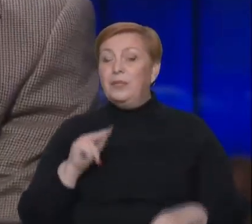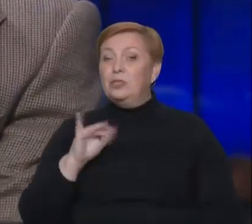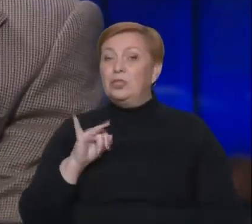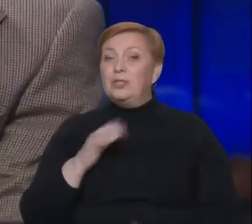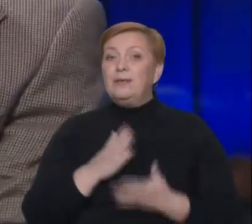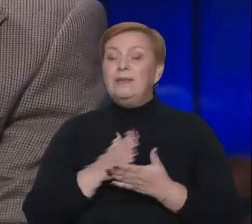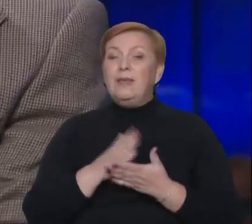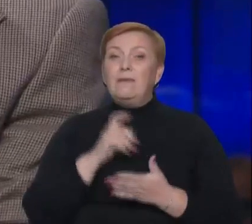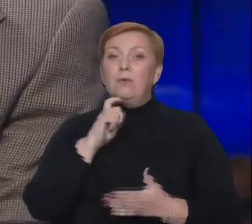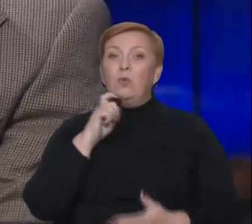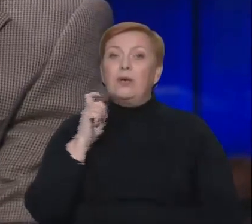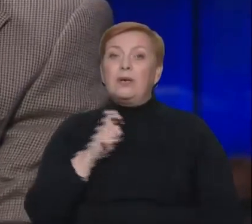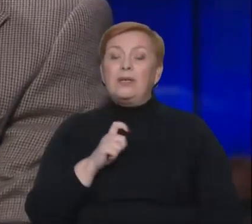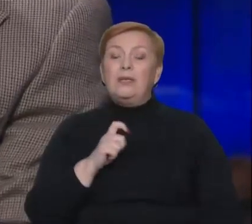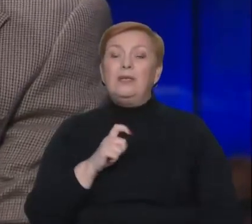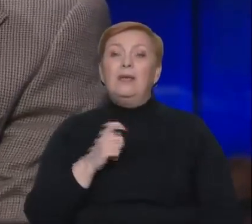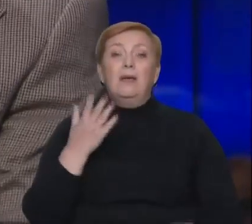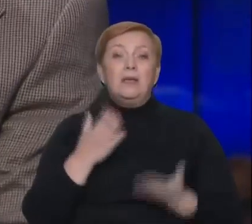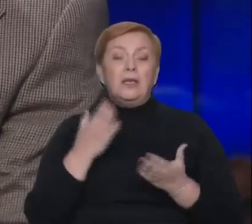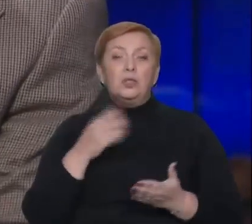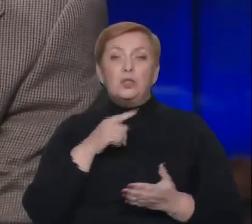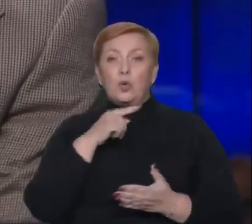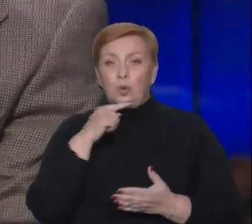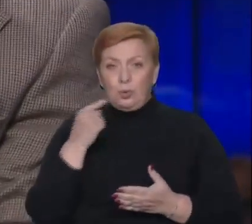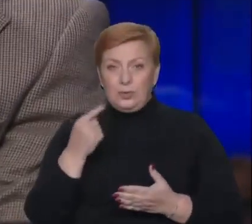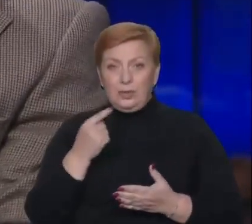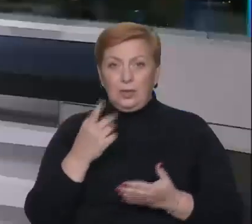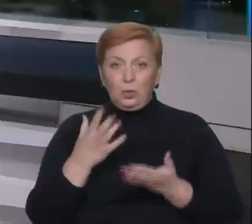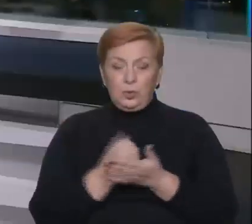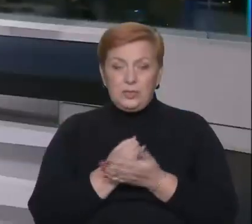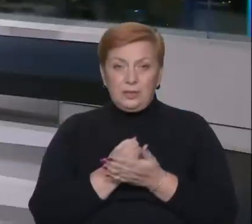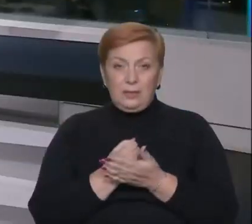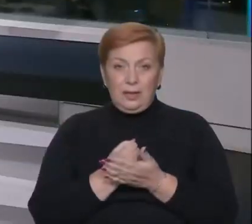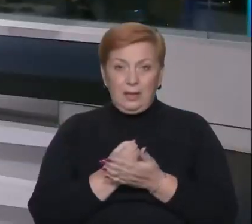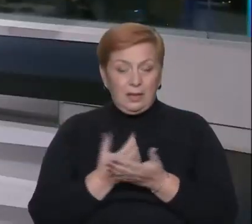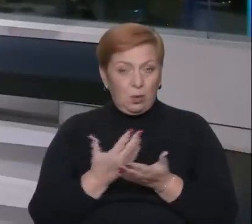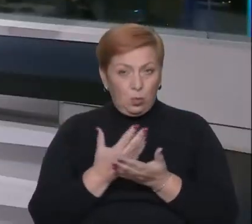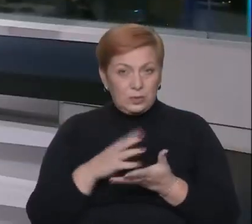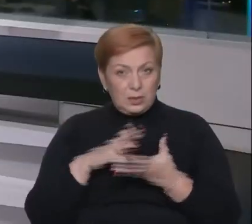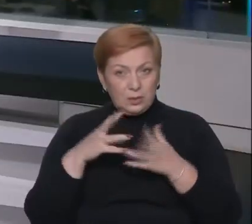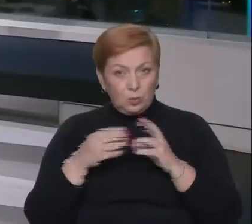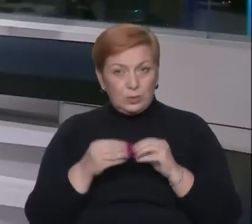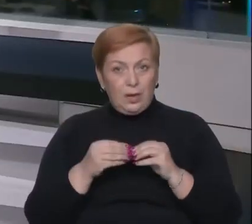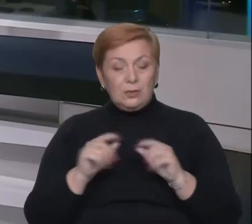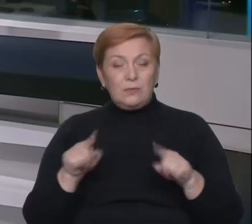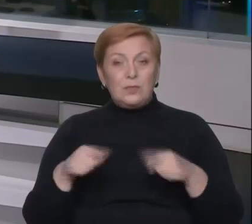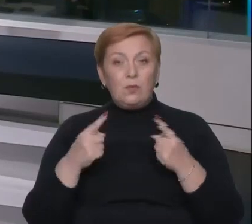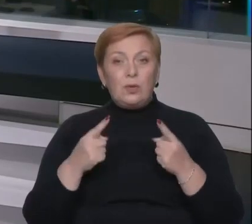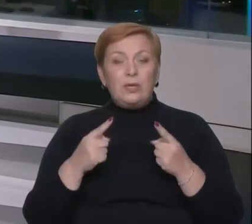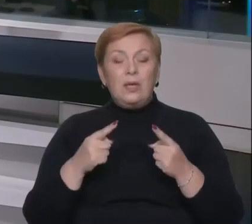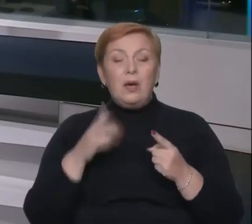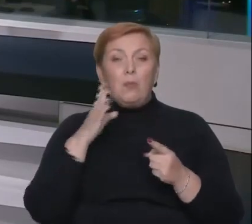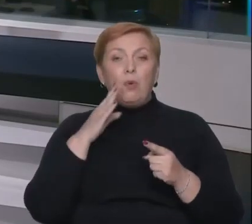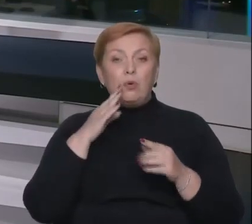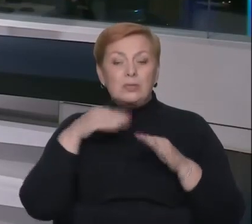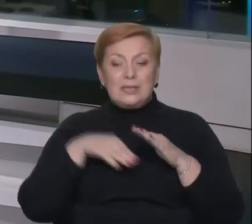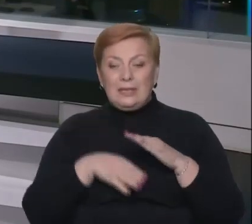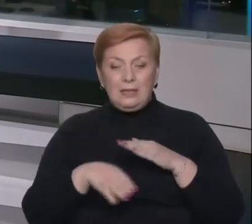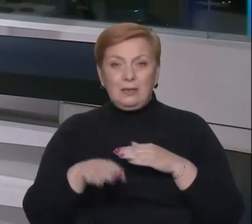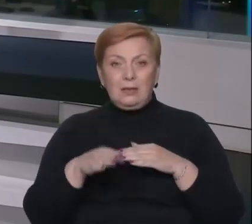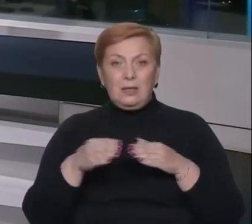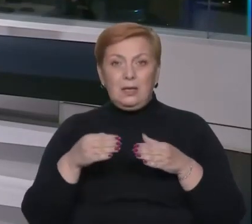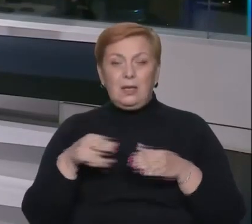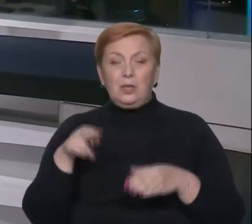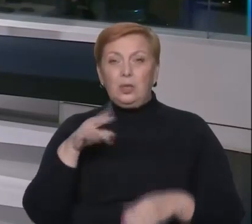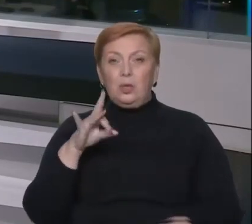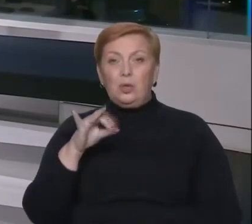от у випадку чого, якщо Росія таки там досягне якогось результату у створенні морських дронів, що протиставити?